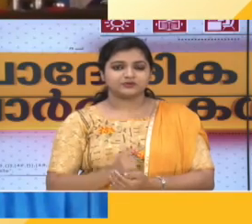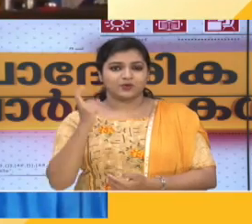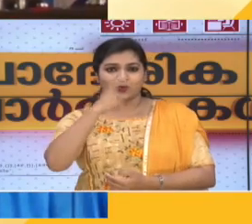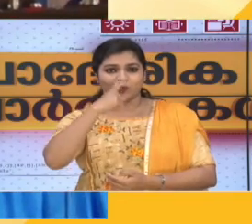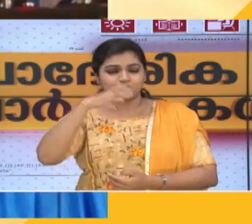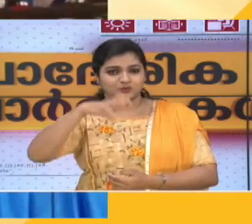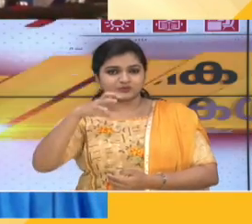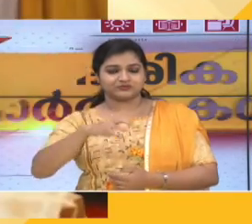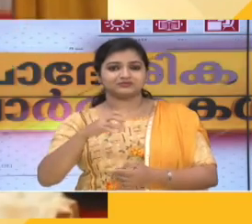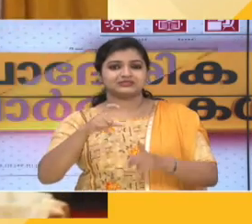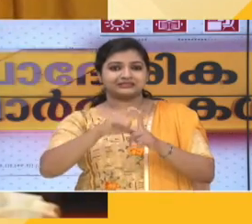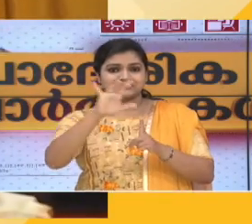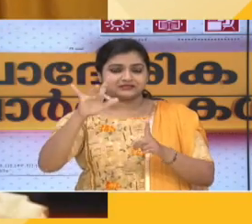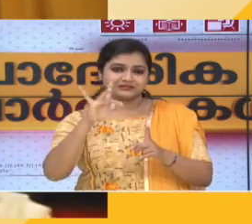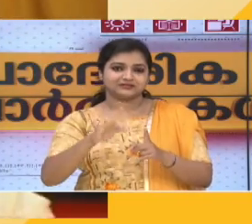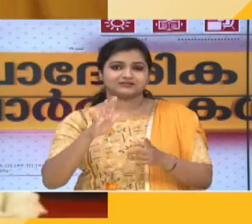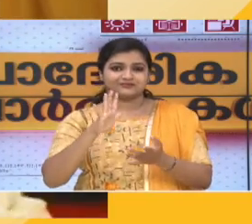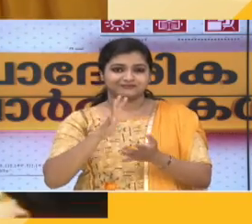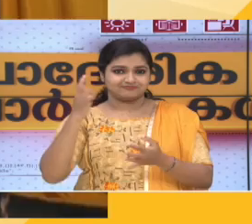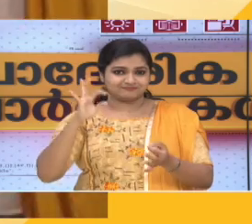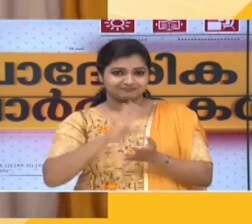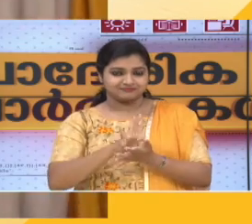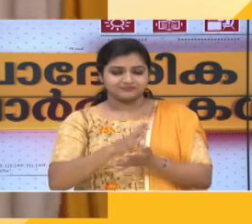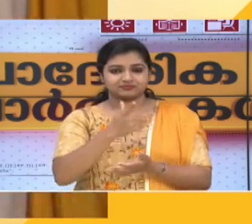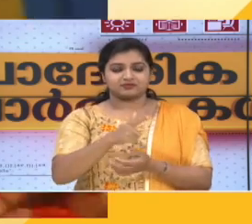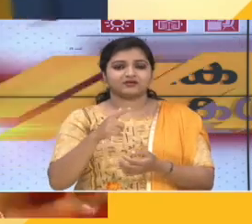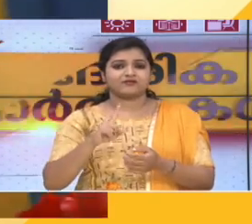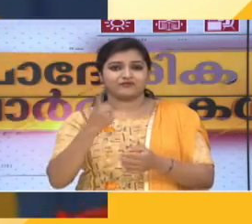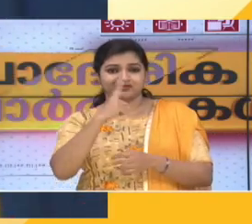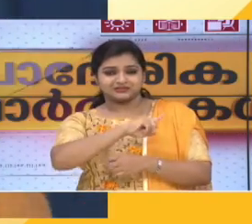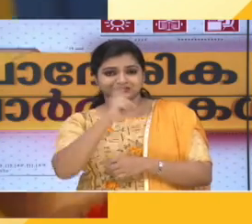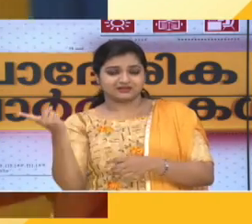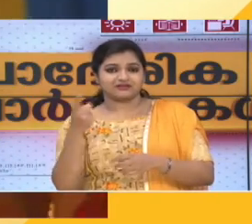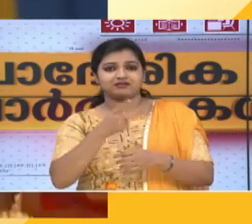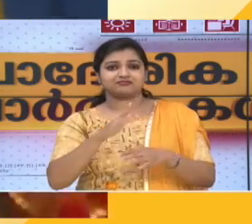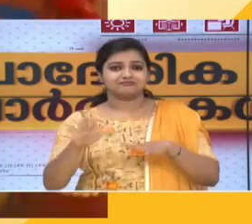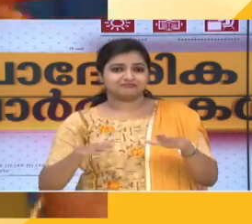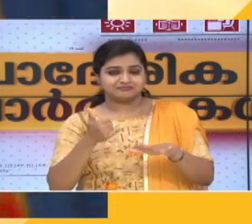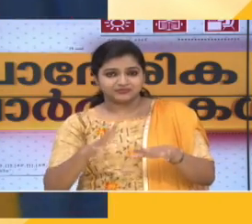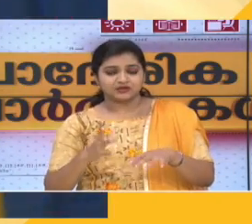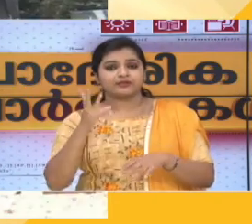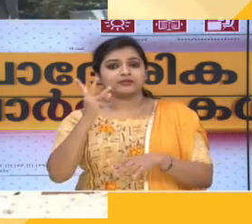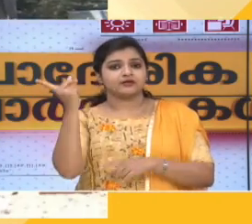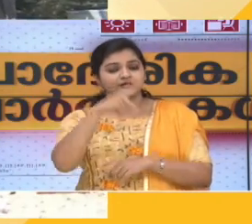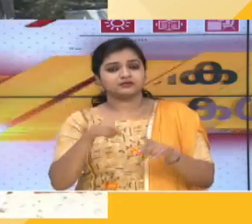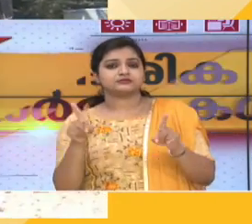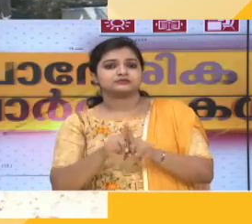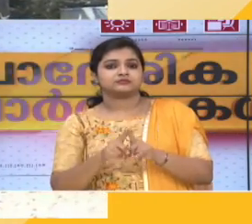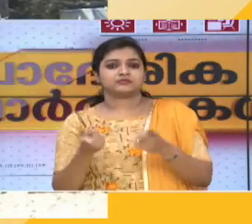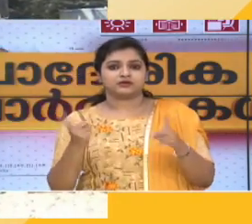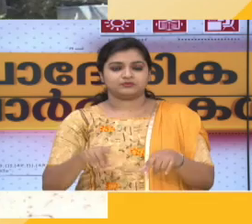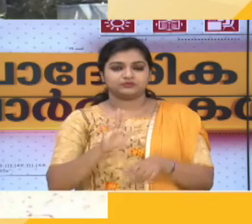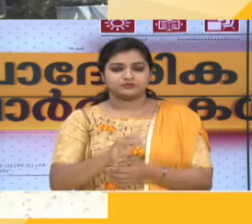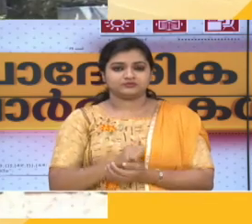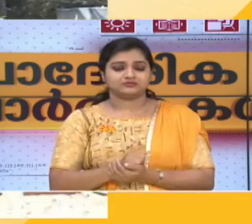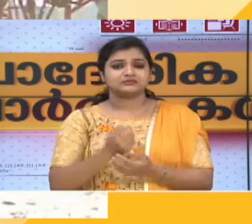കോഴിക്കോട് ജില്ലാ കലോത്സവത്തിന്റെ ആദ്യ ദിനത്തിലെ സംഘാടക പിഴവ് ഉരുത്താതെയാണ് 3ാം ദിവസവും കലാപരിപാടികൾ അരങ്ങേറിയത്. പല വേദികൾക്ക്